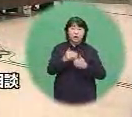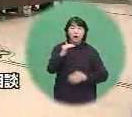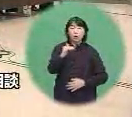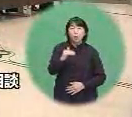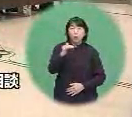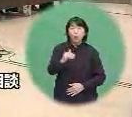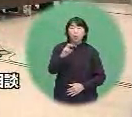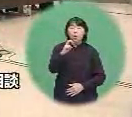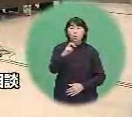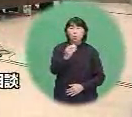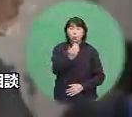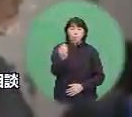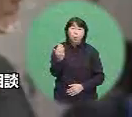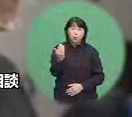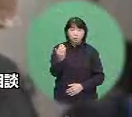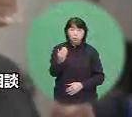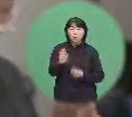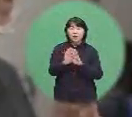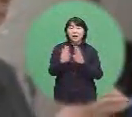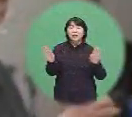用開始も発表されました。